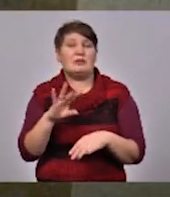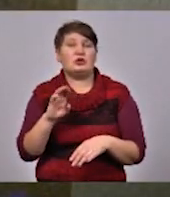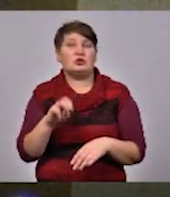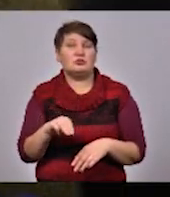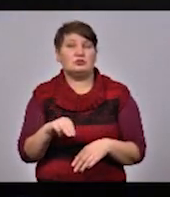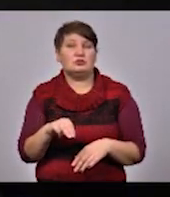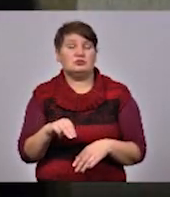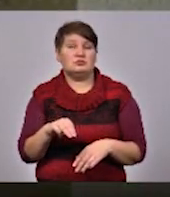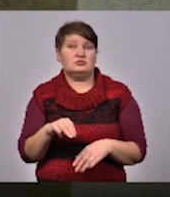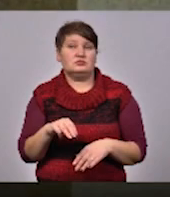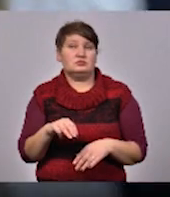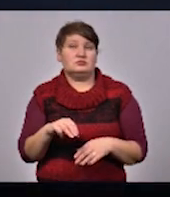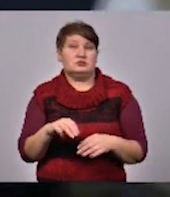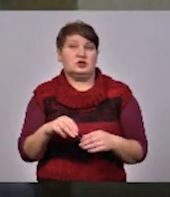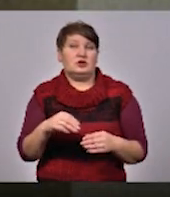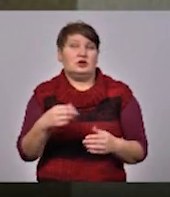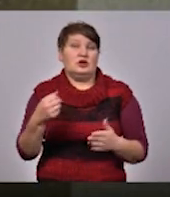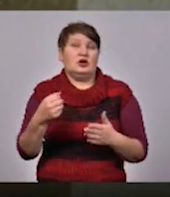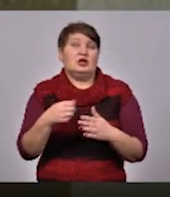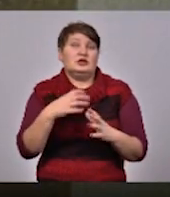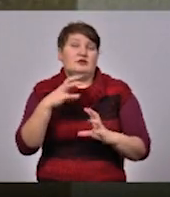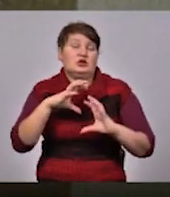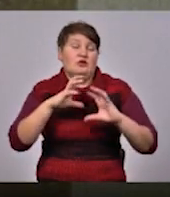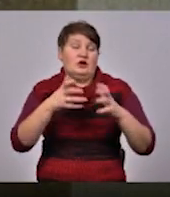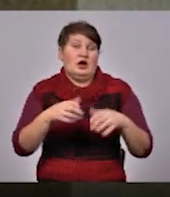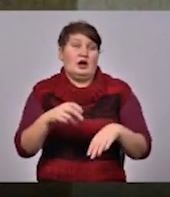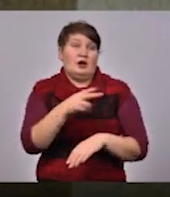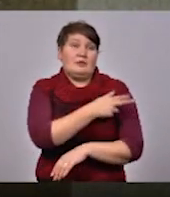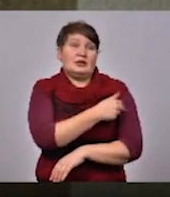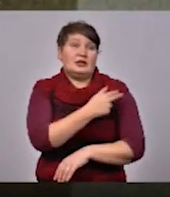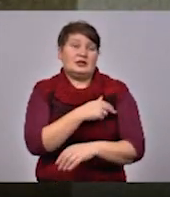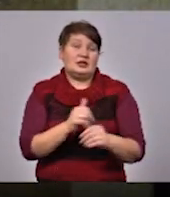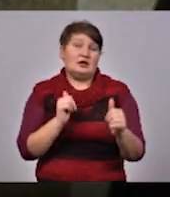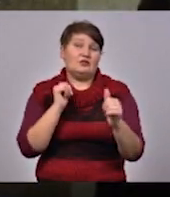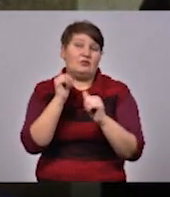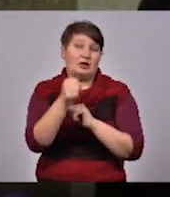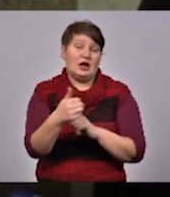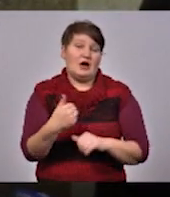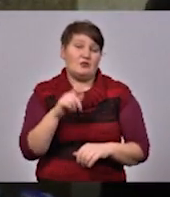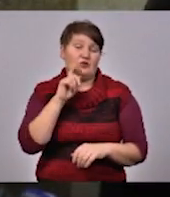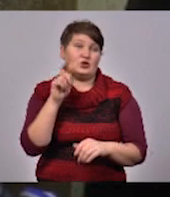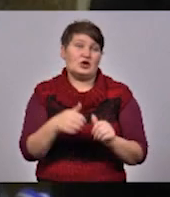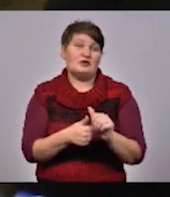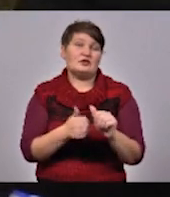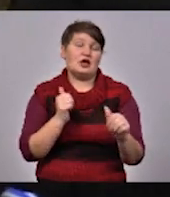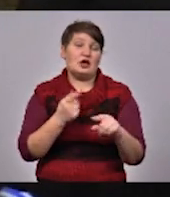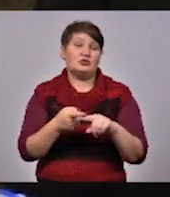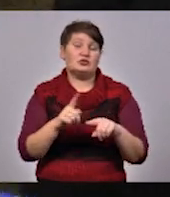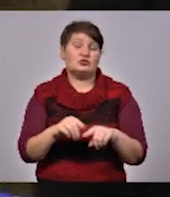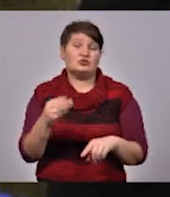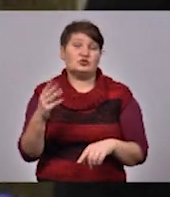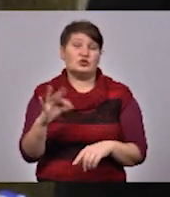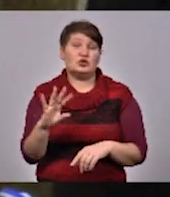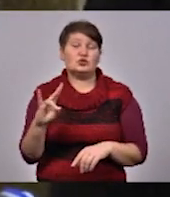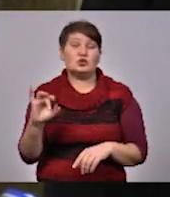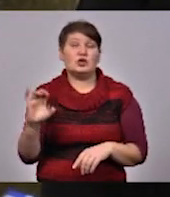але, як кажуть, світова медицина пішла далеко вперед, а ми в Україні відстаємо, тому що інсуліни у